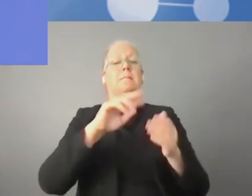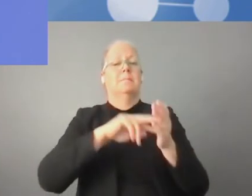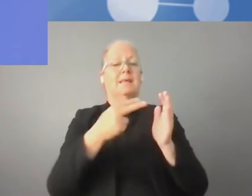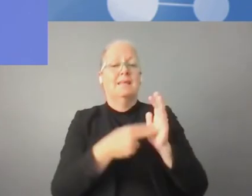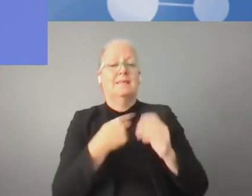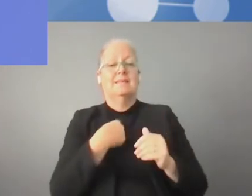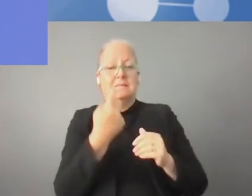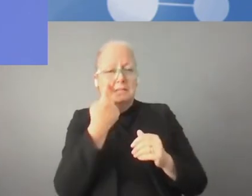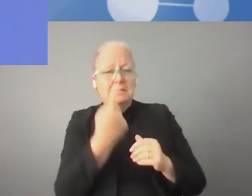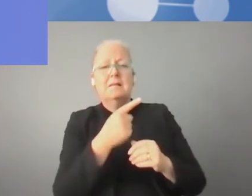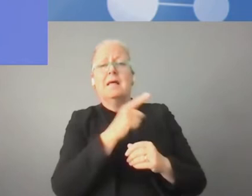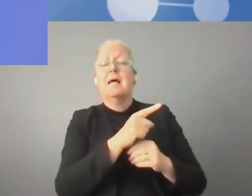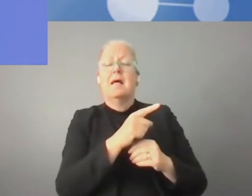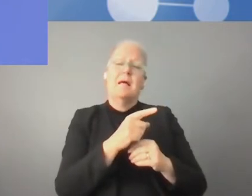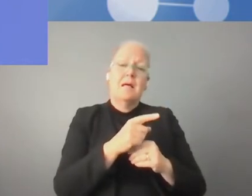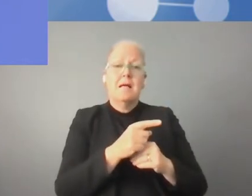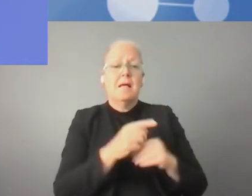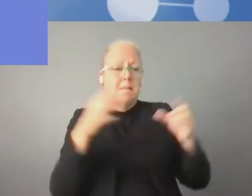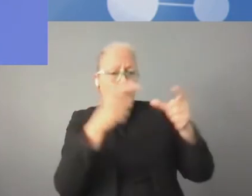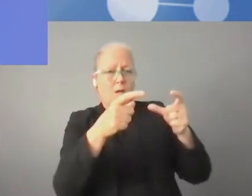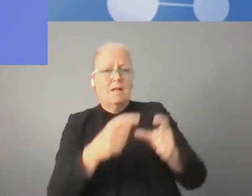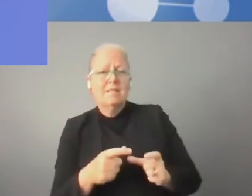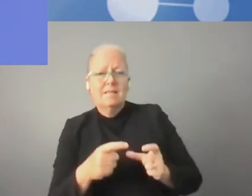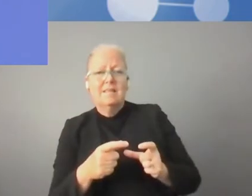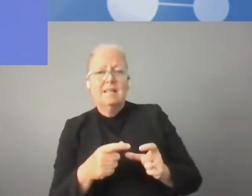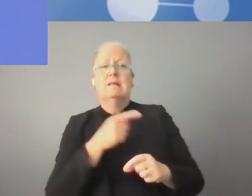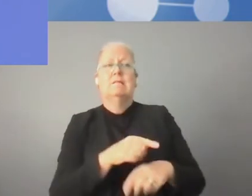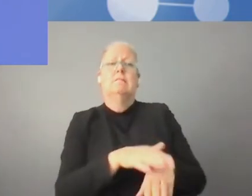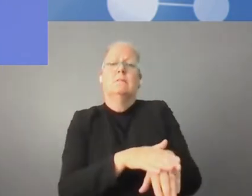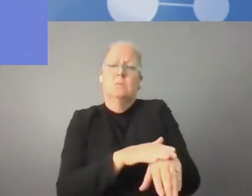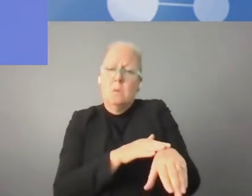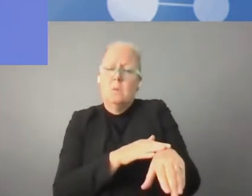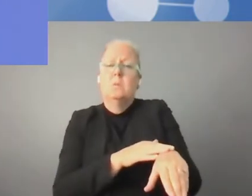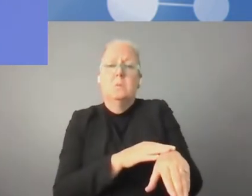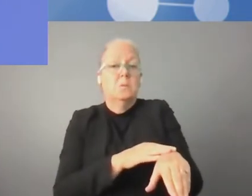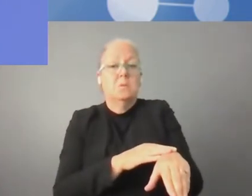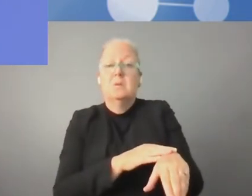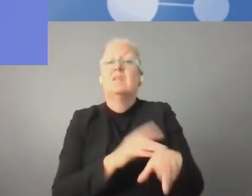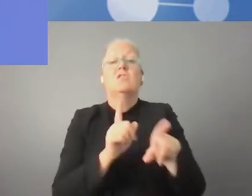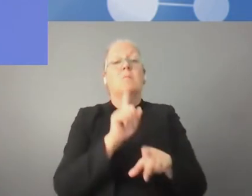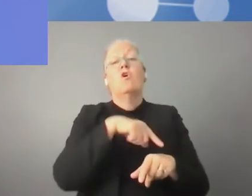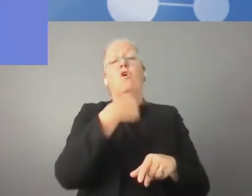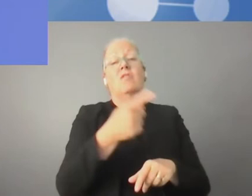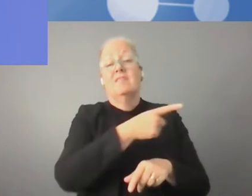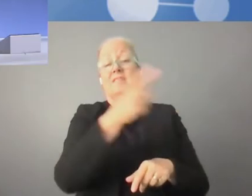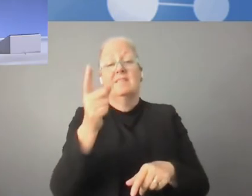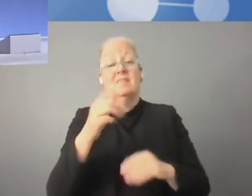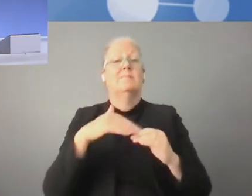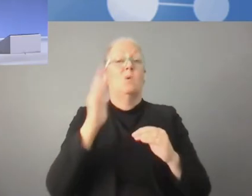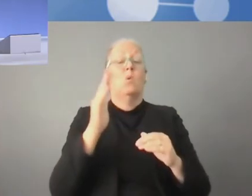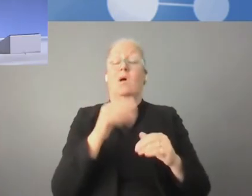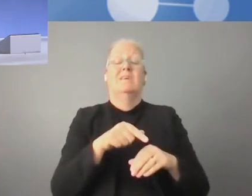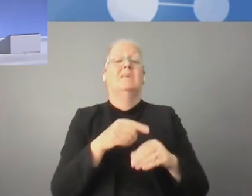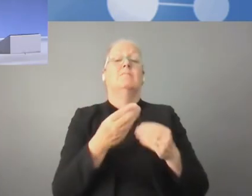心所有的中小企业能够更好的在新